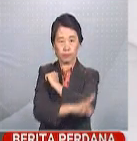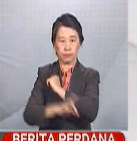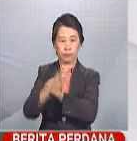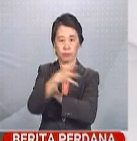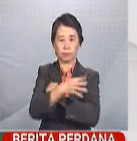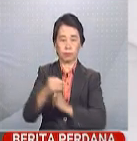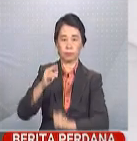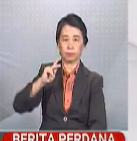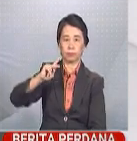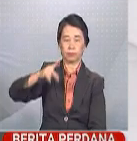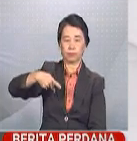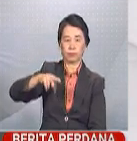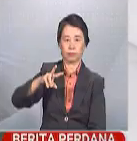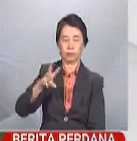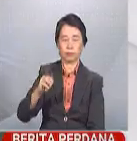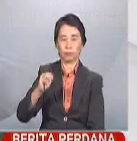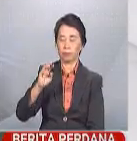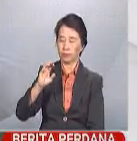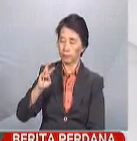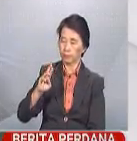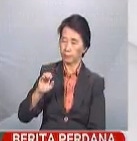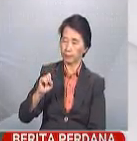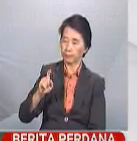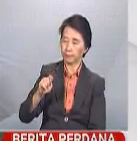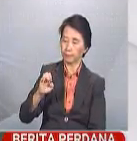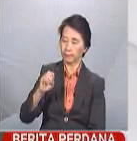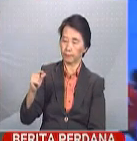dan KPM PST Mustangs.